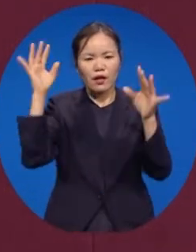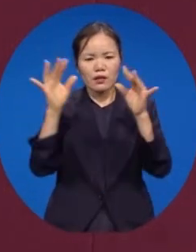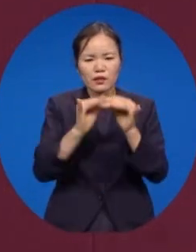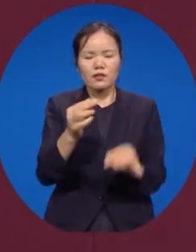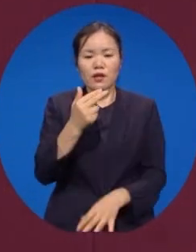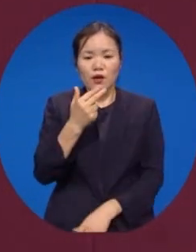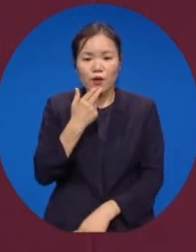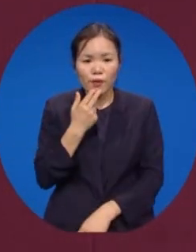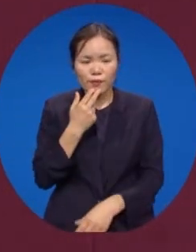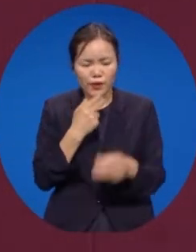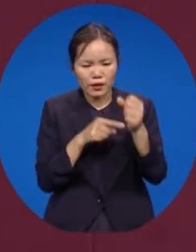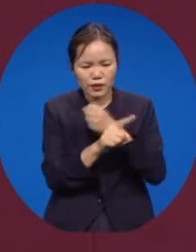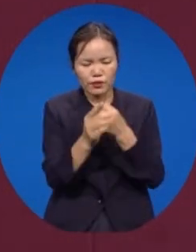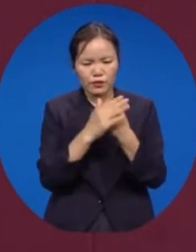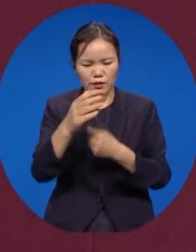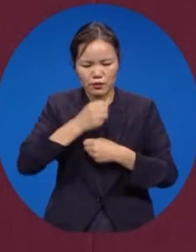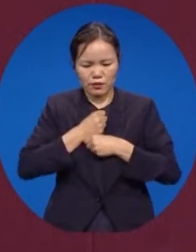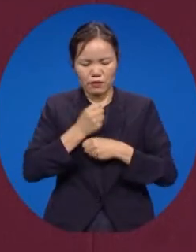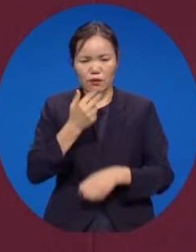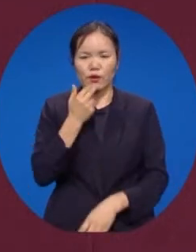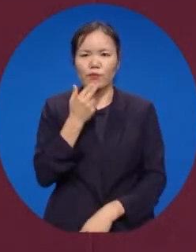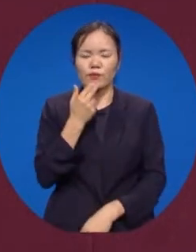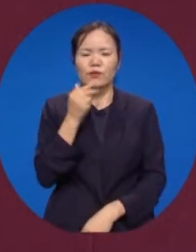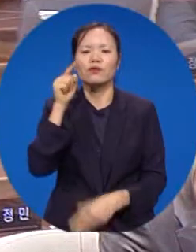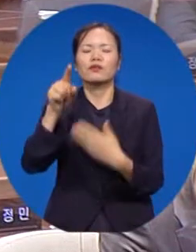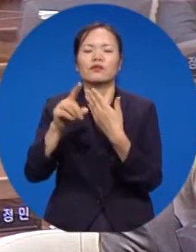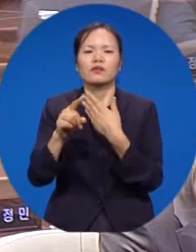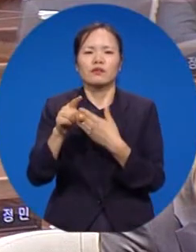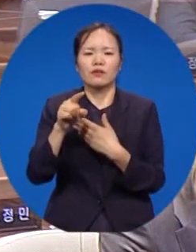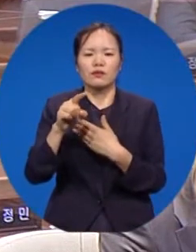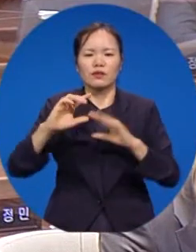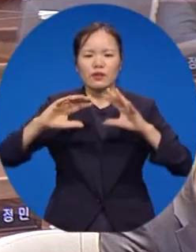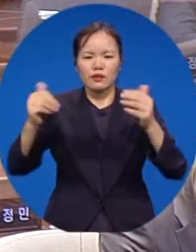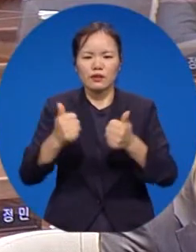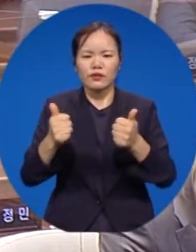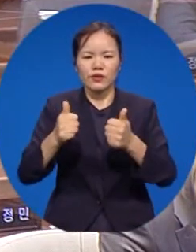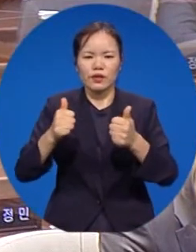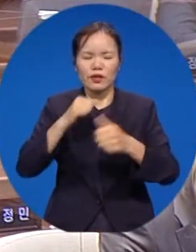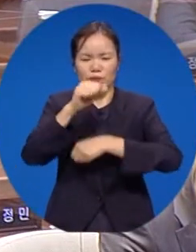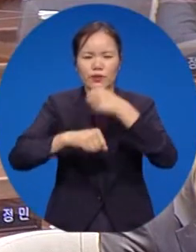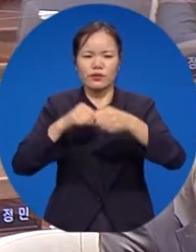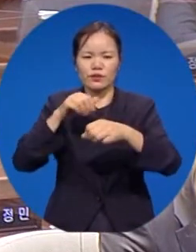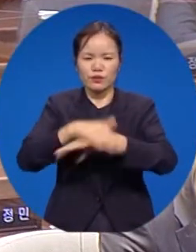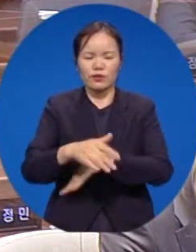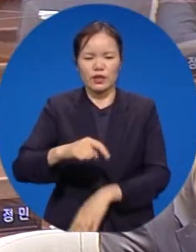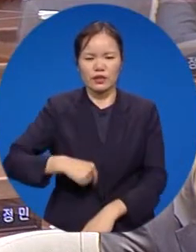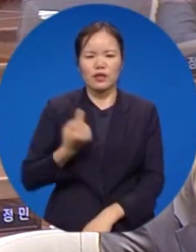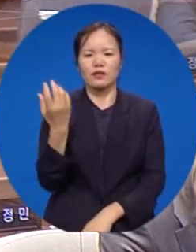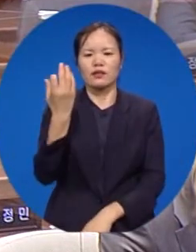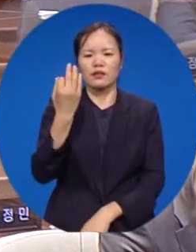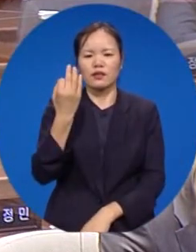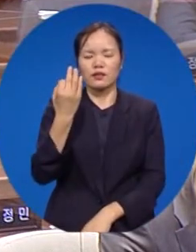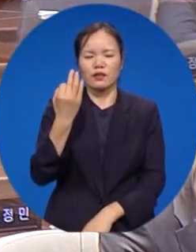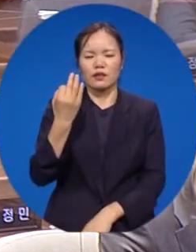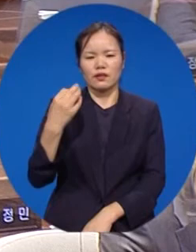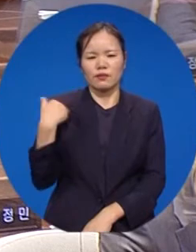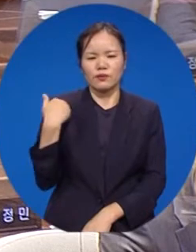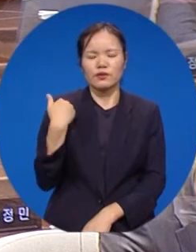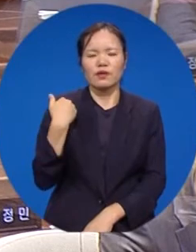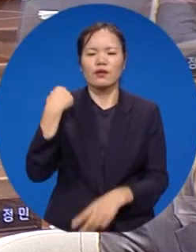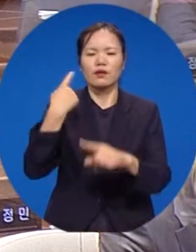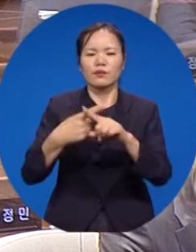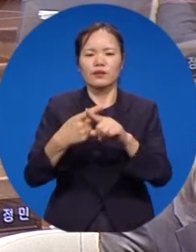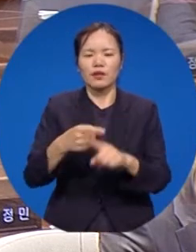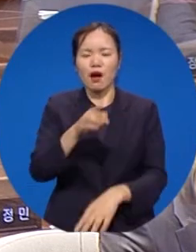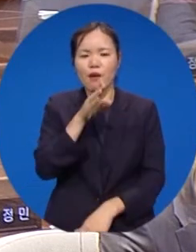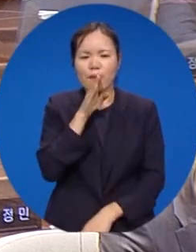않았다는 이유로 지키지 않는다면 그것은 의회 민주주의의 자기부정이 됩니다. 참으로